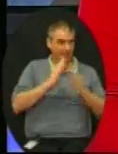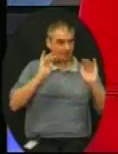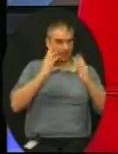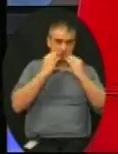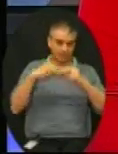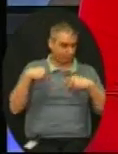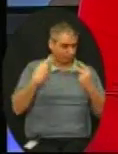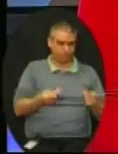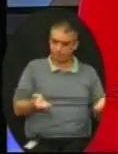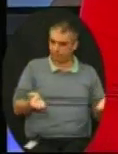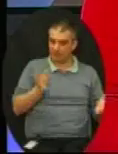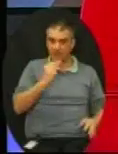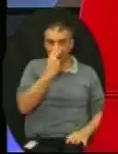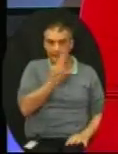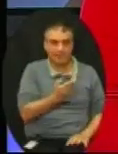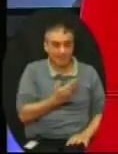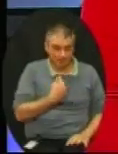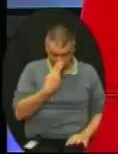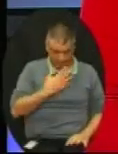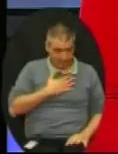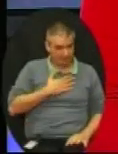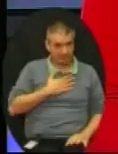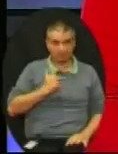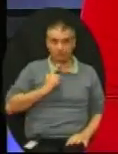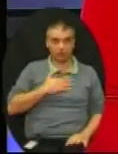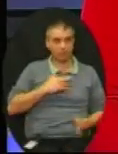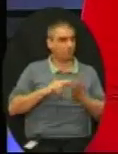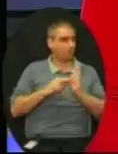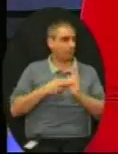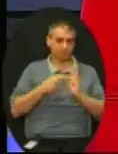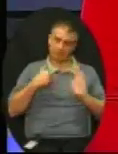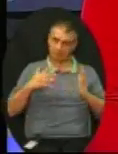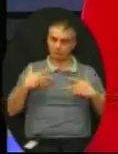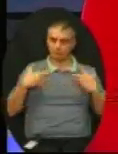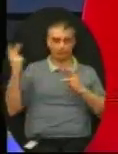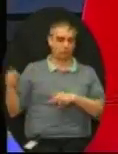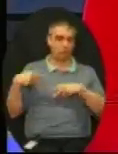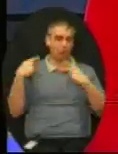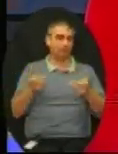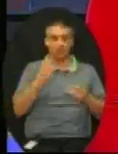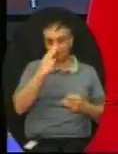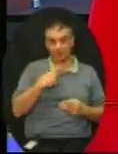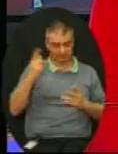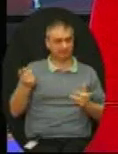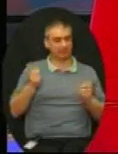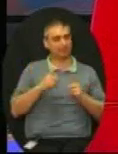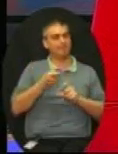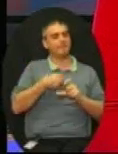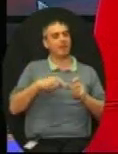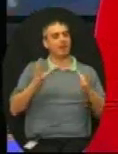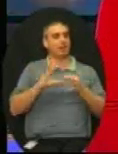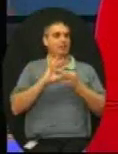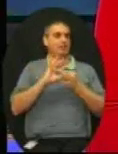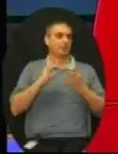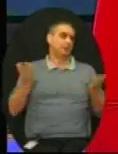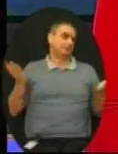שזה גם מבחינה אישית ופוליטית, אני נורא שמחה על החזרה שלו, מבחינתי זאת סגירת מעגל, סליחה